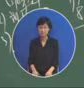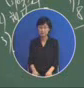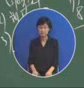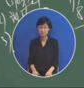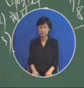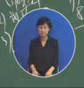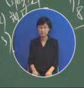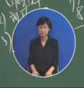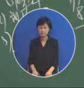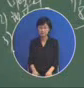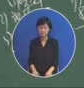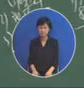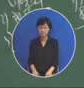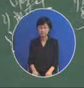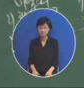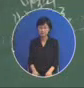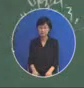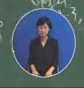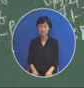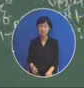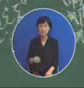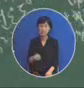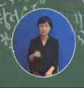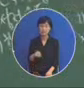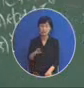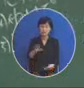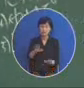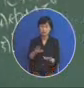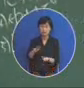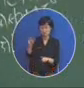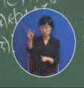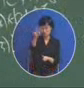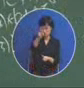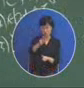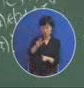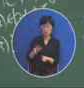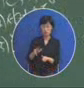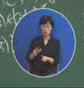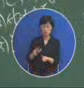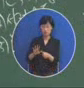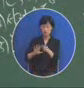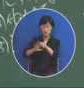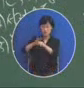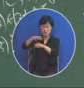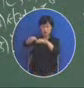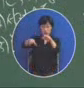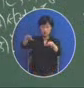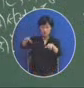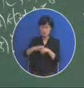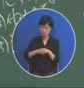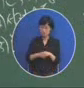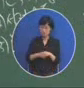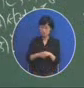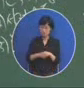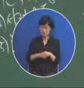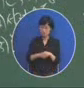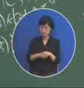전국 세계에서 이 임마누엘 교회만큼요 언약 제대로 잡은